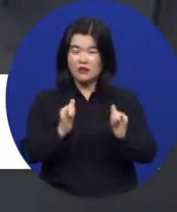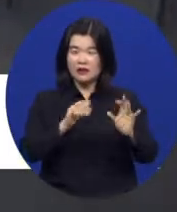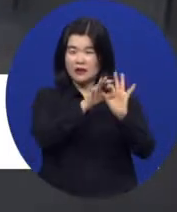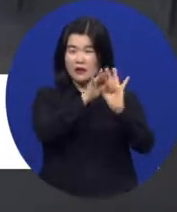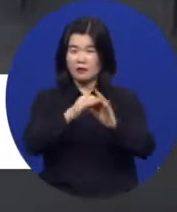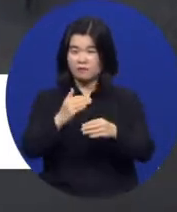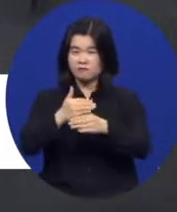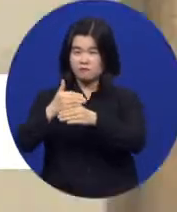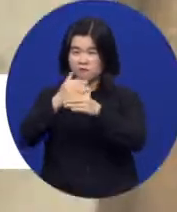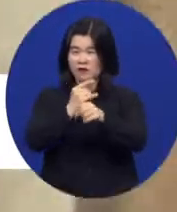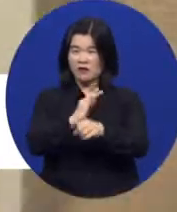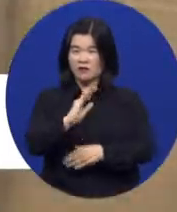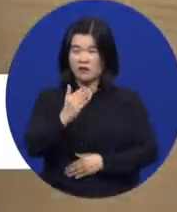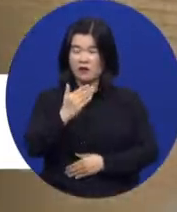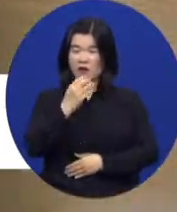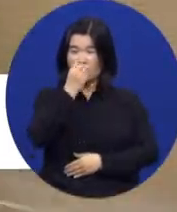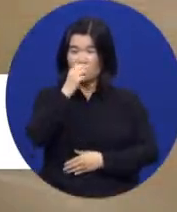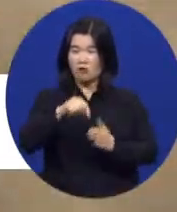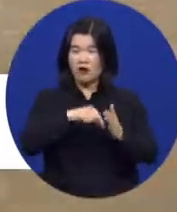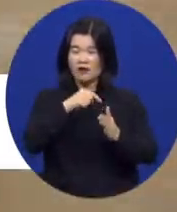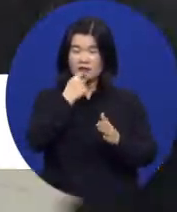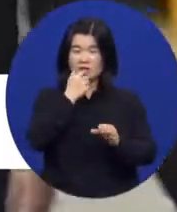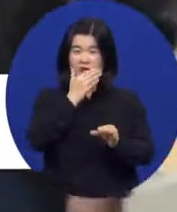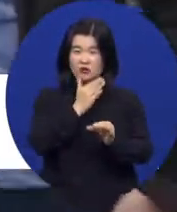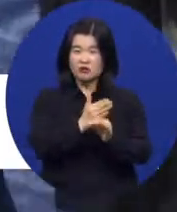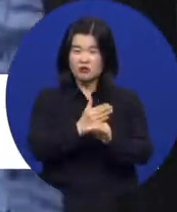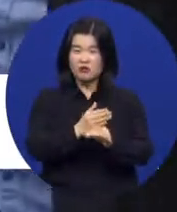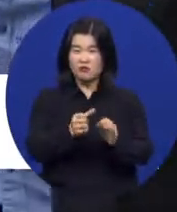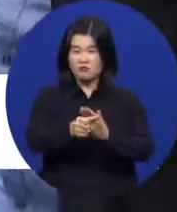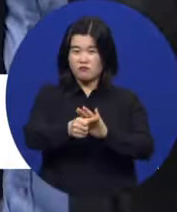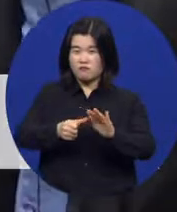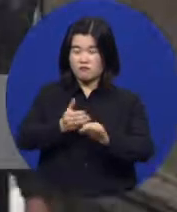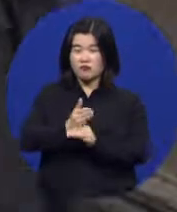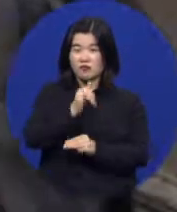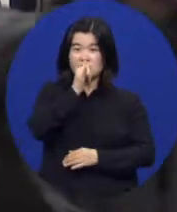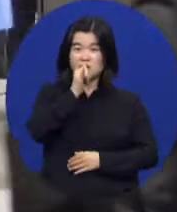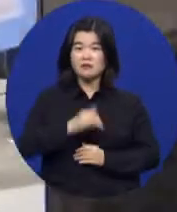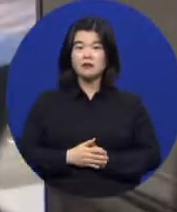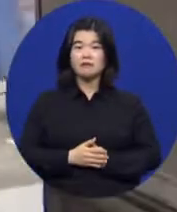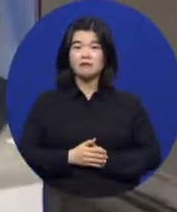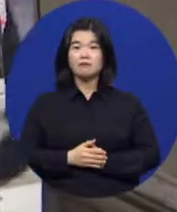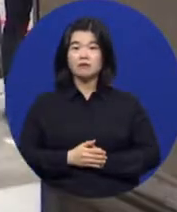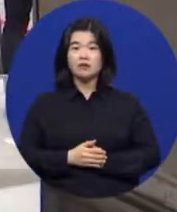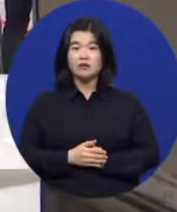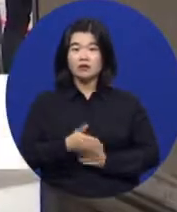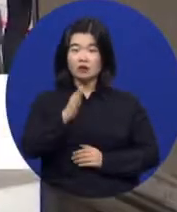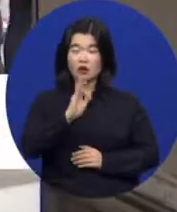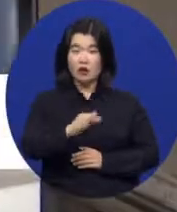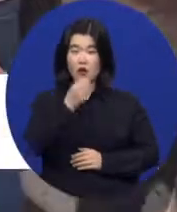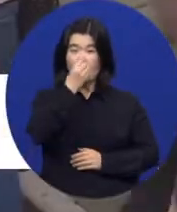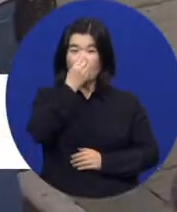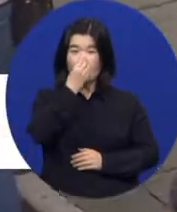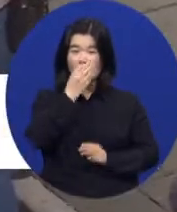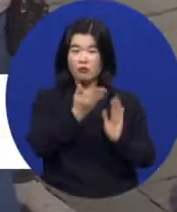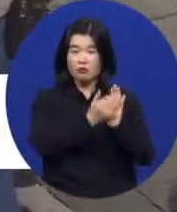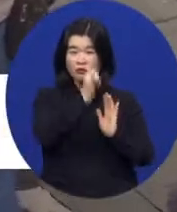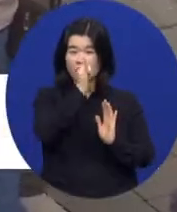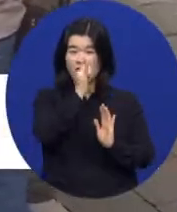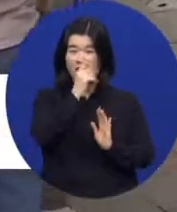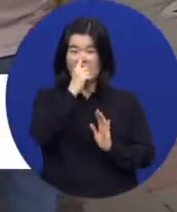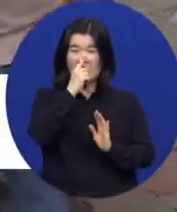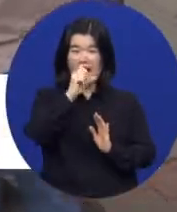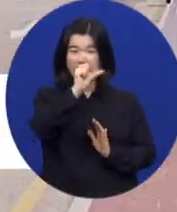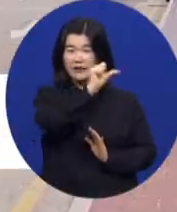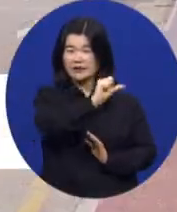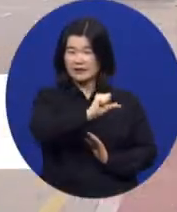줄줄이 폐쇄되면서 홍콩 내 민주진영은 급속히 위축되고 있습니다. 이런 가운데 홍콩에 본부를 둔